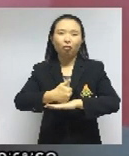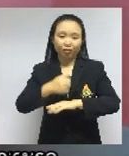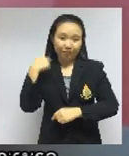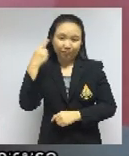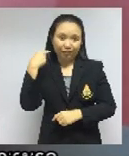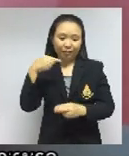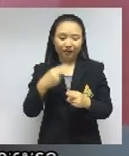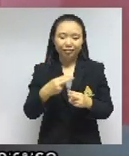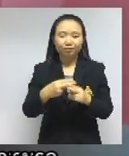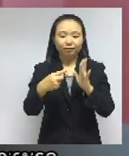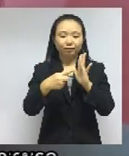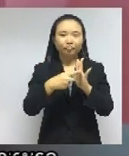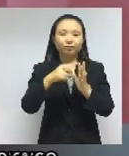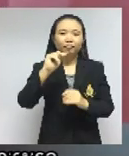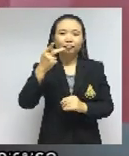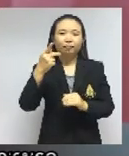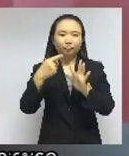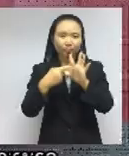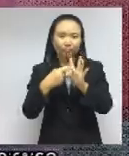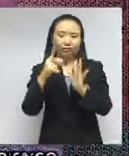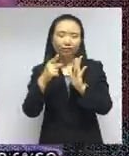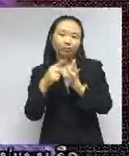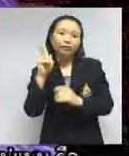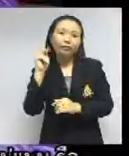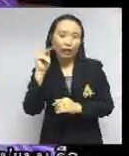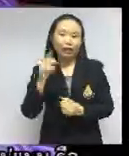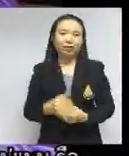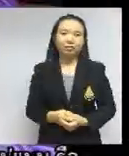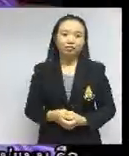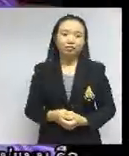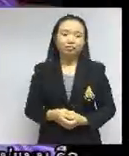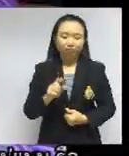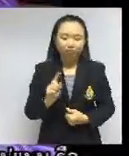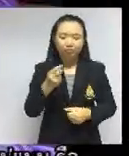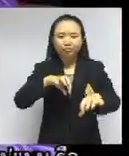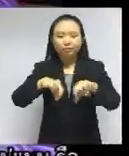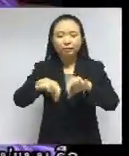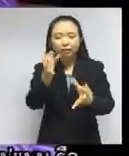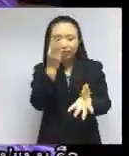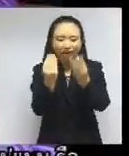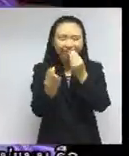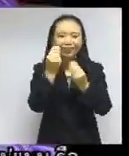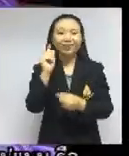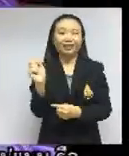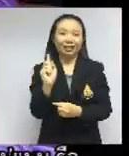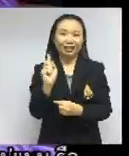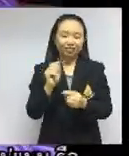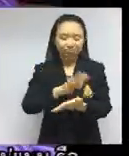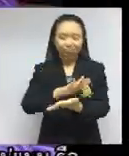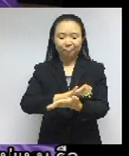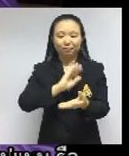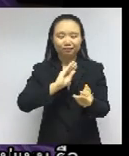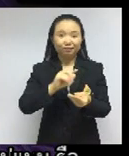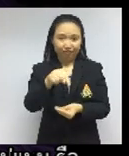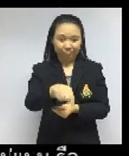ยการโรงเรียนฉะเชิงเทราปัญญานุกูลการดำเนินงานกิจกรรมการเรียนการสอน